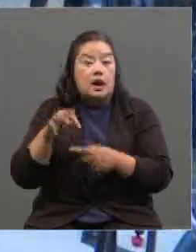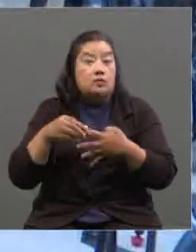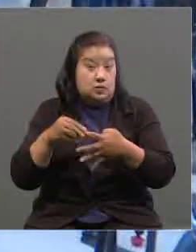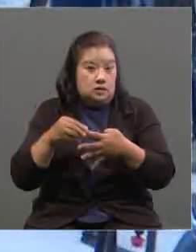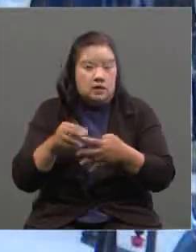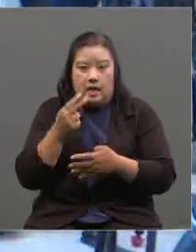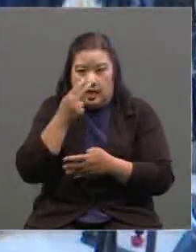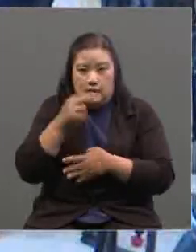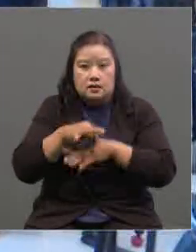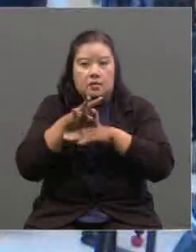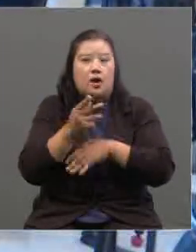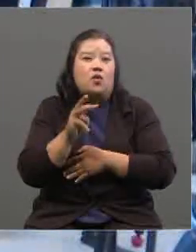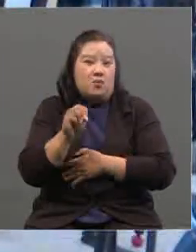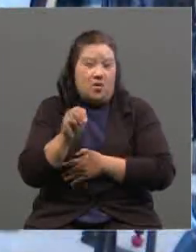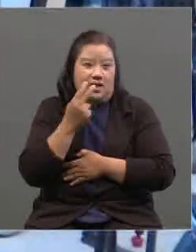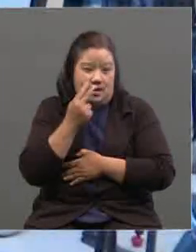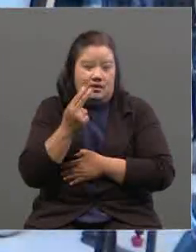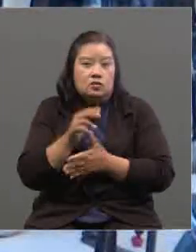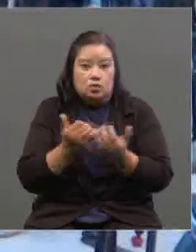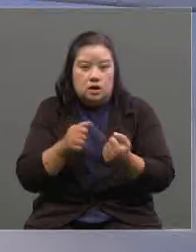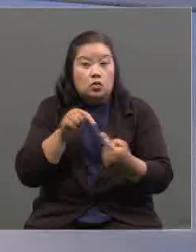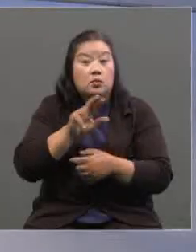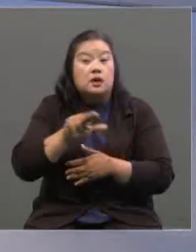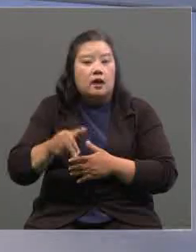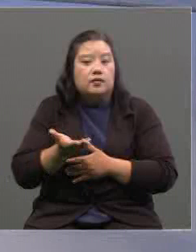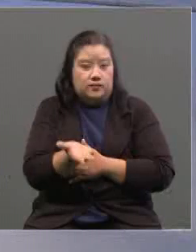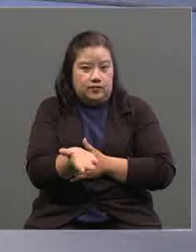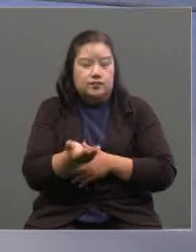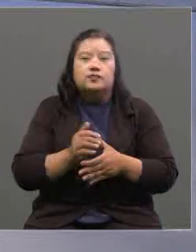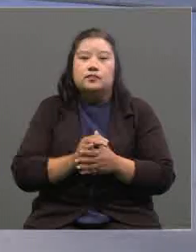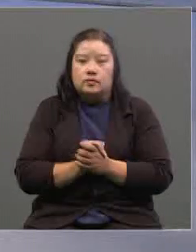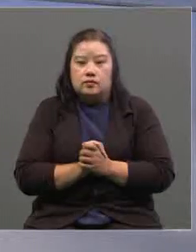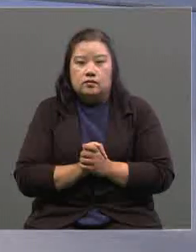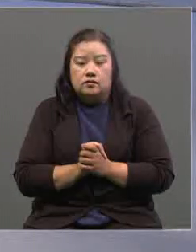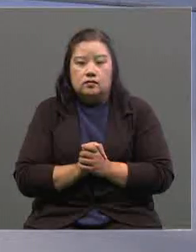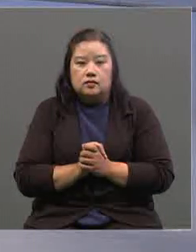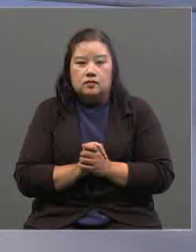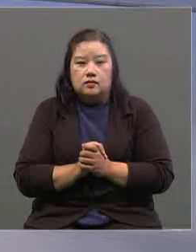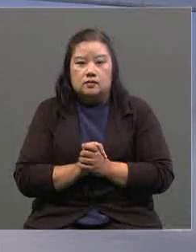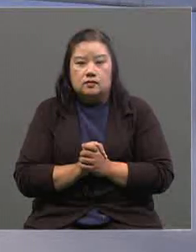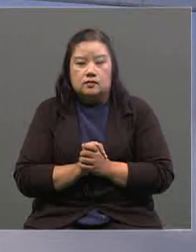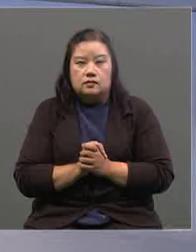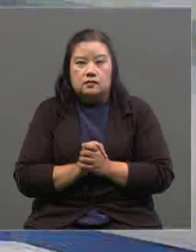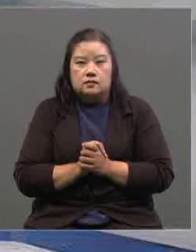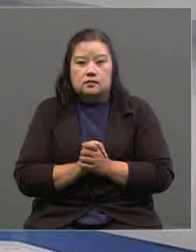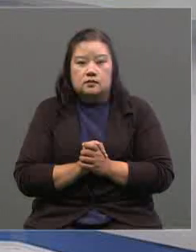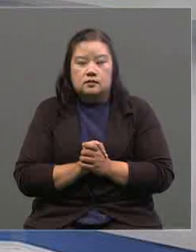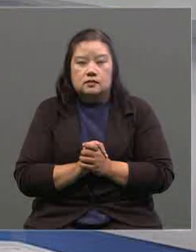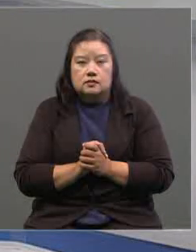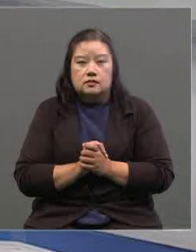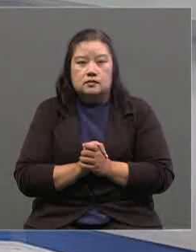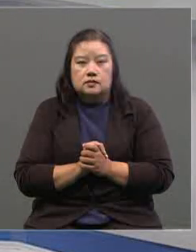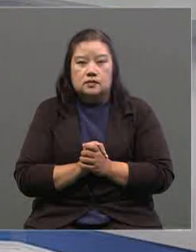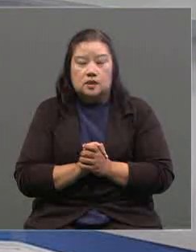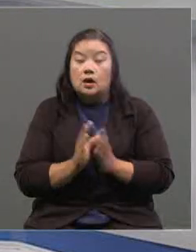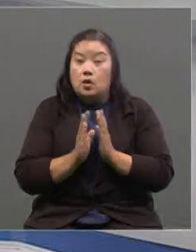1และทั้งหมดนี้ค่ะก็เป็นบรรยากาศที่ทำการพรรคเพื่อไทยค่ะ ขอบคุณครับคุณภัทรพรมาลาโสนะครับผู้สื่อข่าว NBC